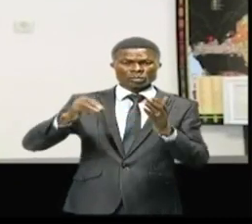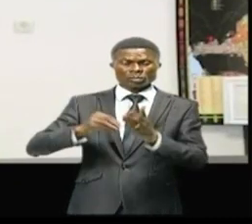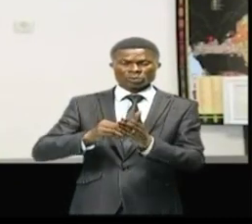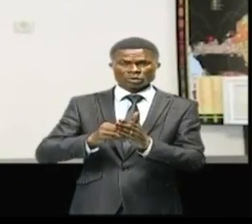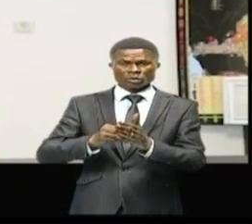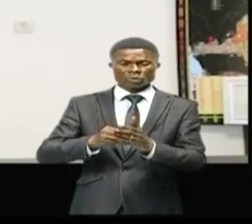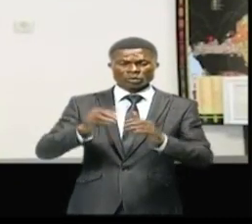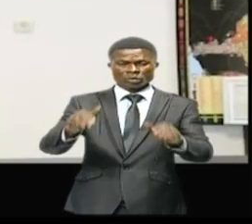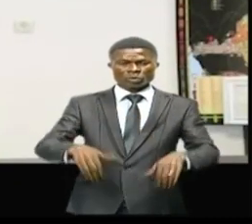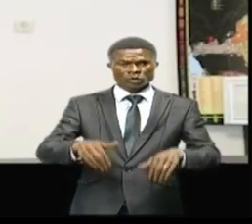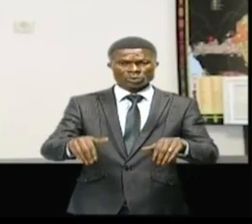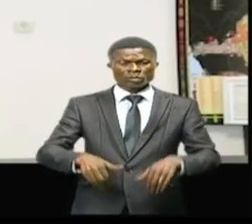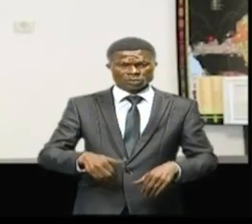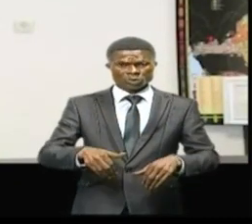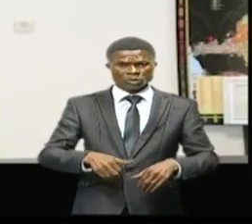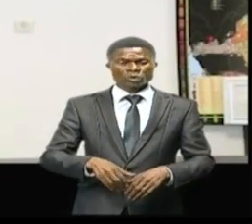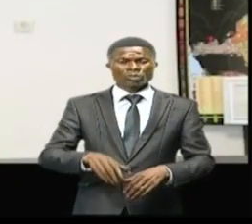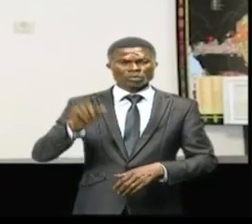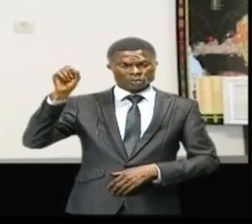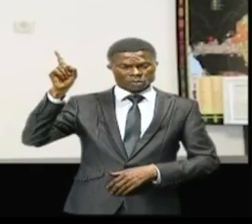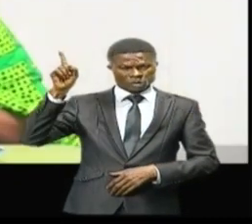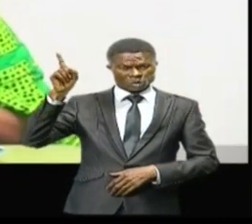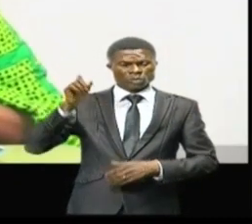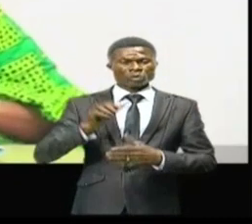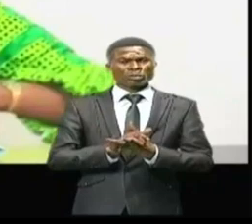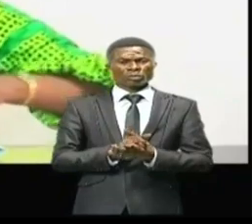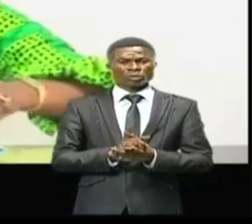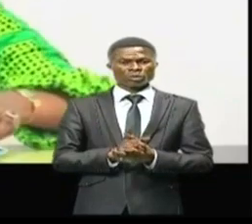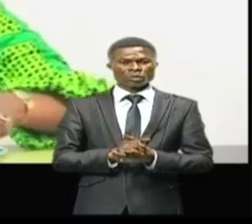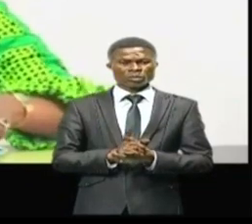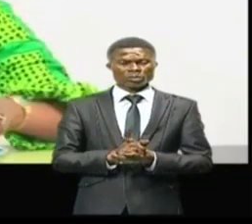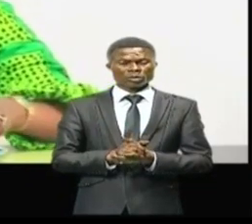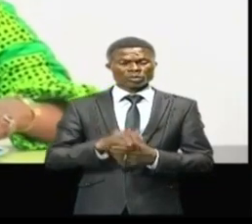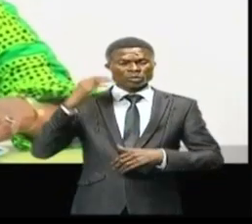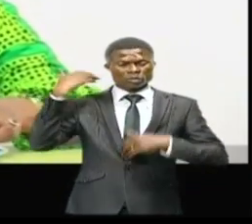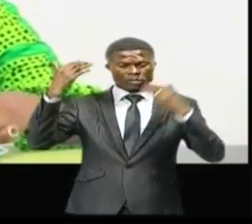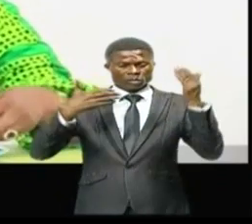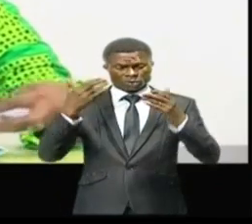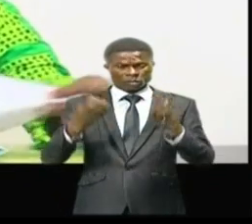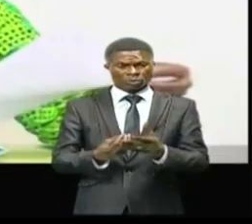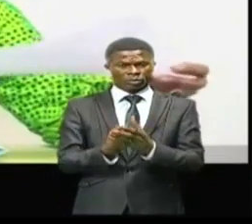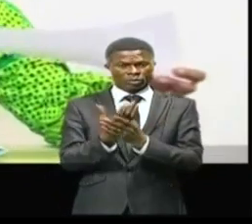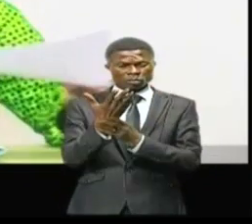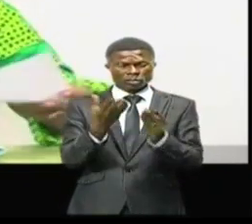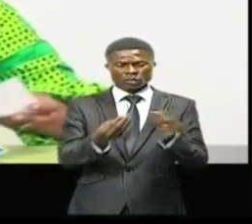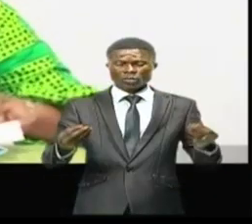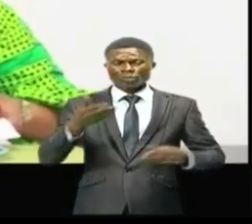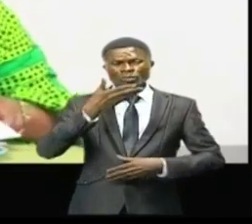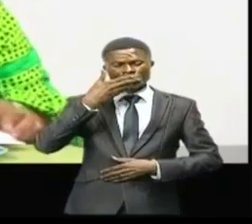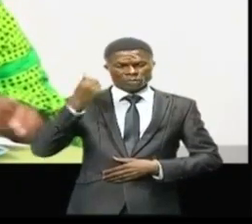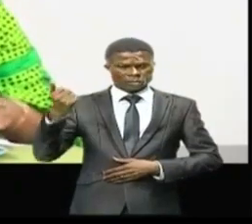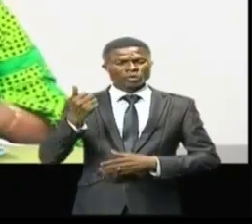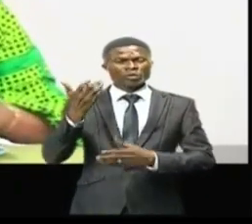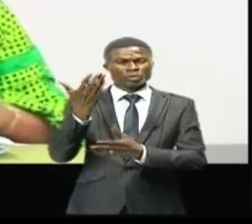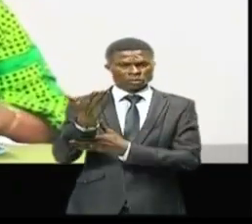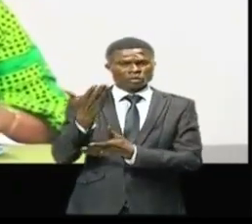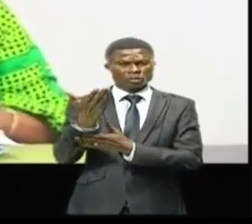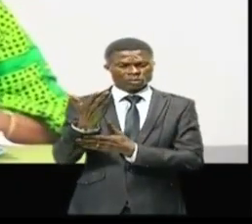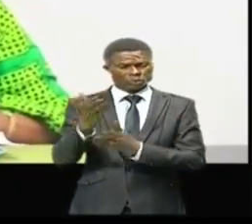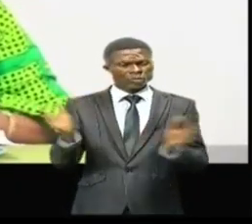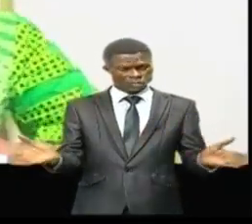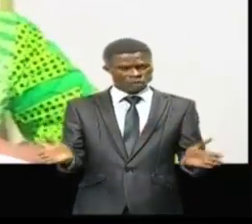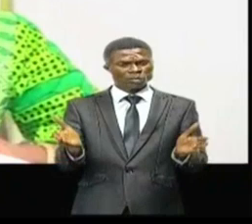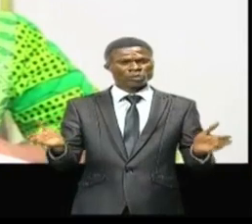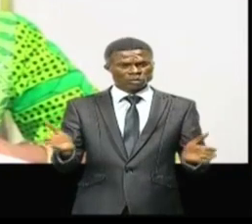productions alimentaires des kanyamakasi cette pratique qui a produit des bons résultats nécessite d'être